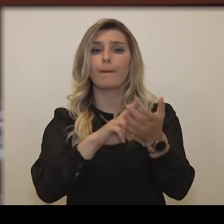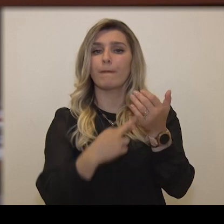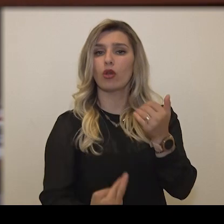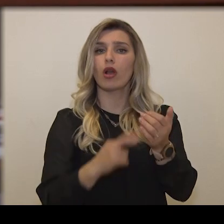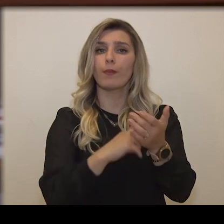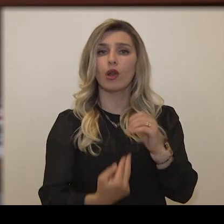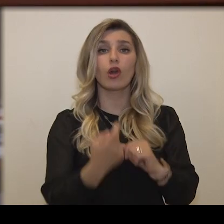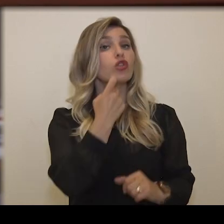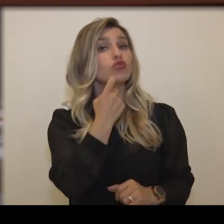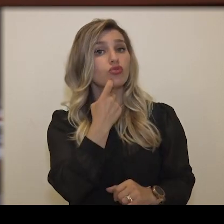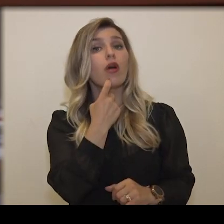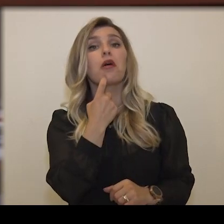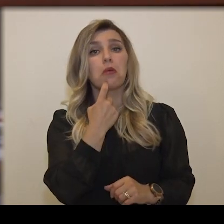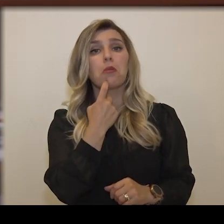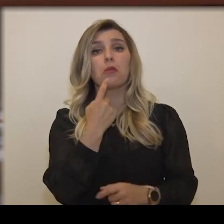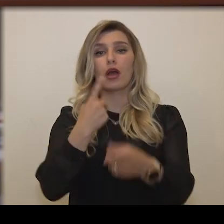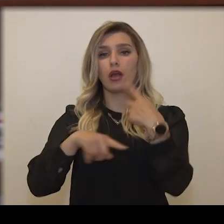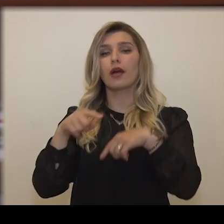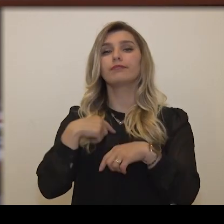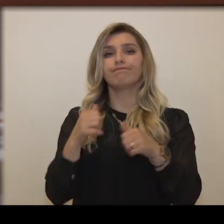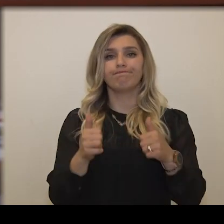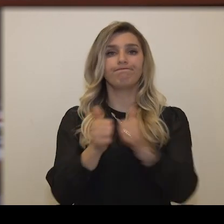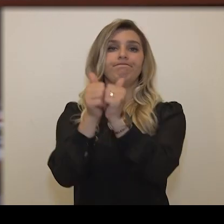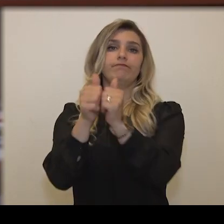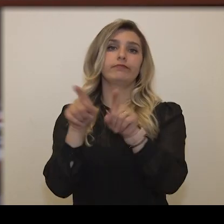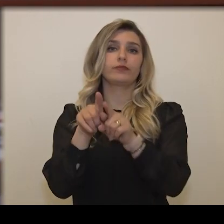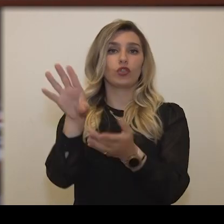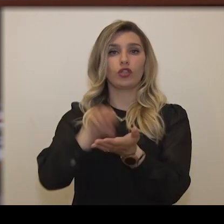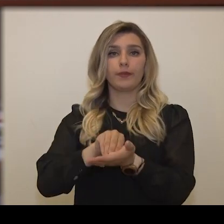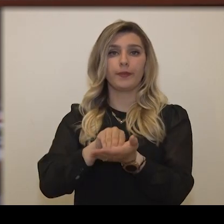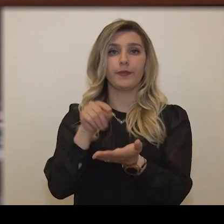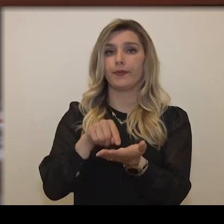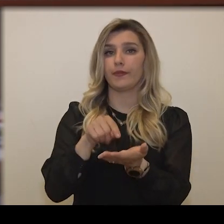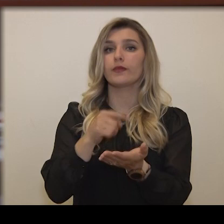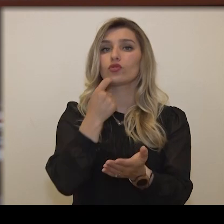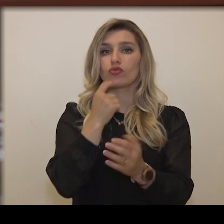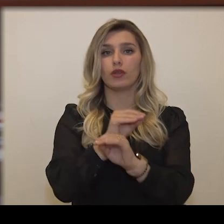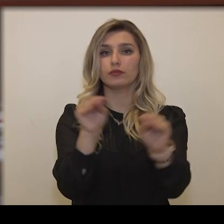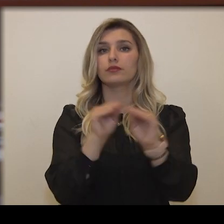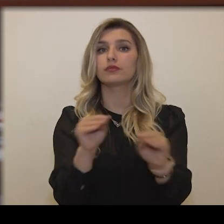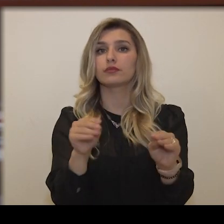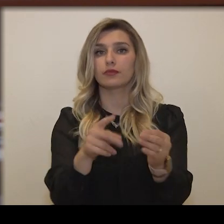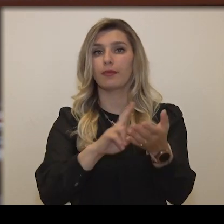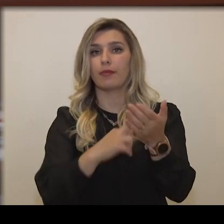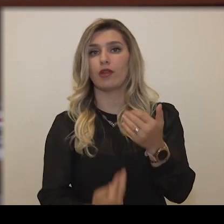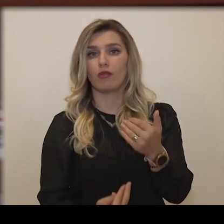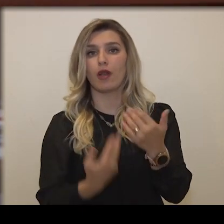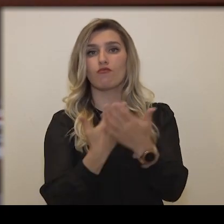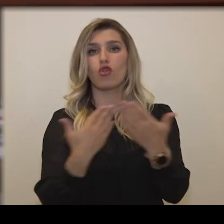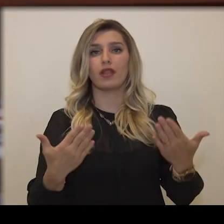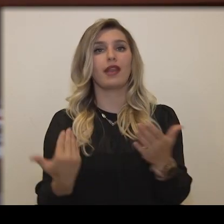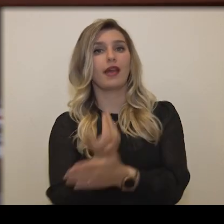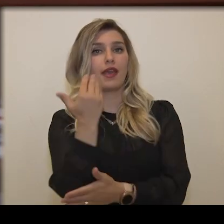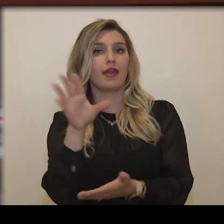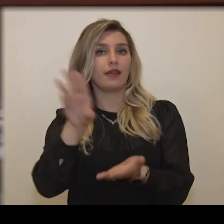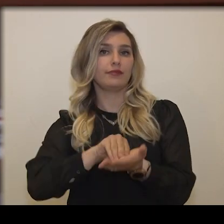bilinguale ose dygjusore e cila u promovu dhe ju kemi bashkangjitur edhe ne kësaj këtij modeli tash